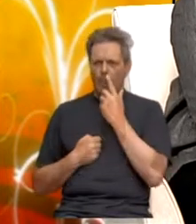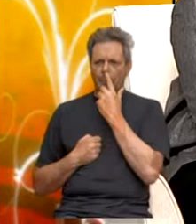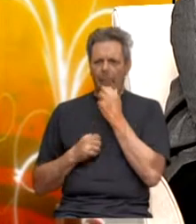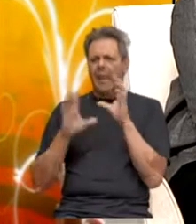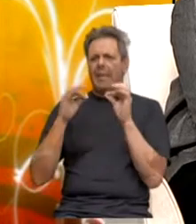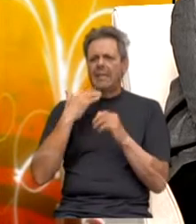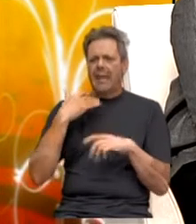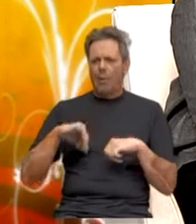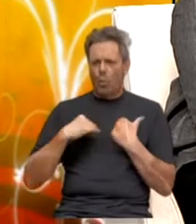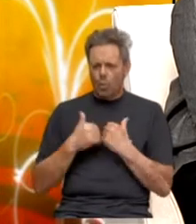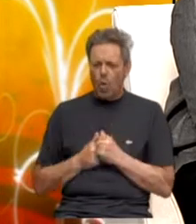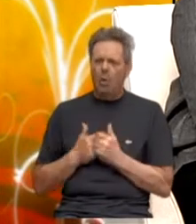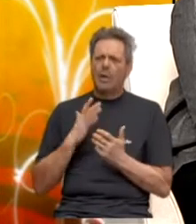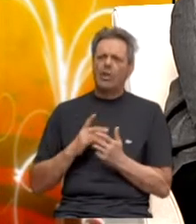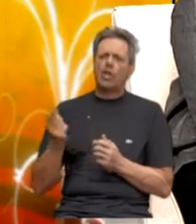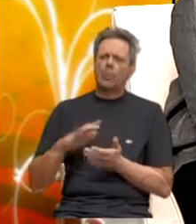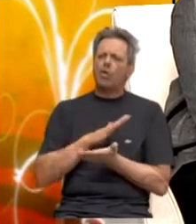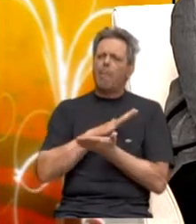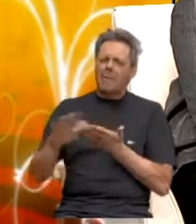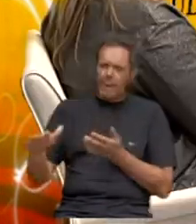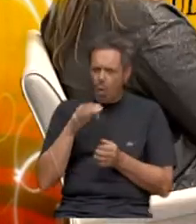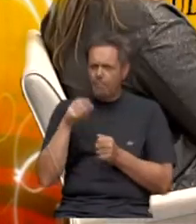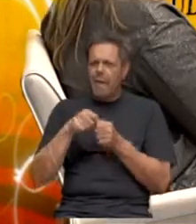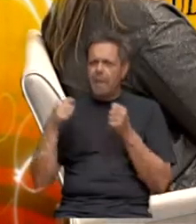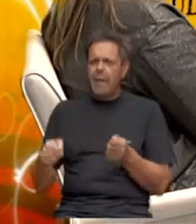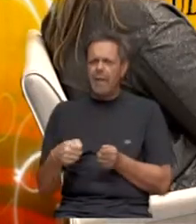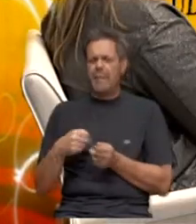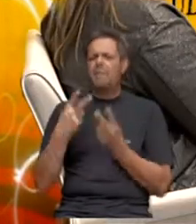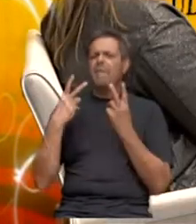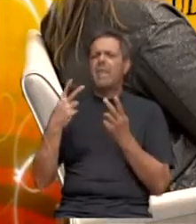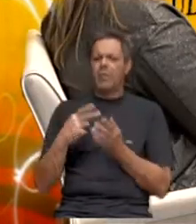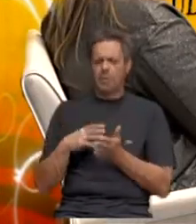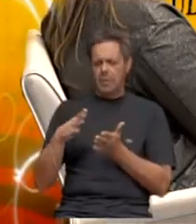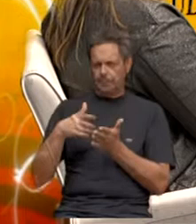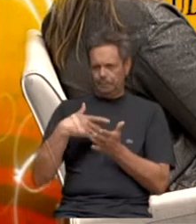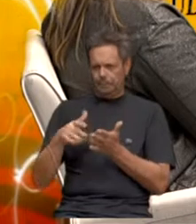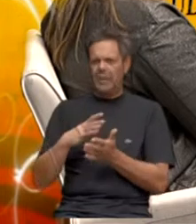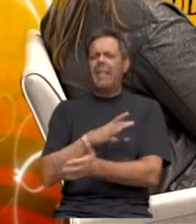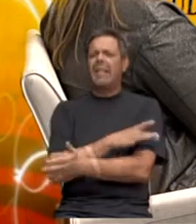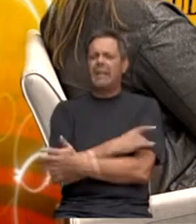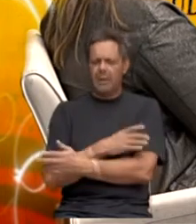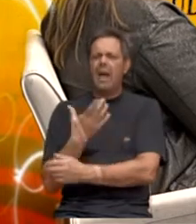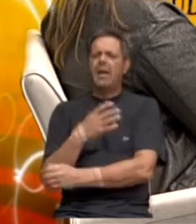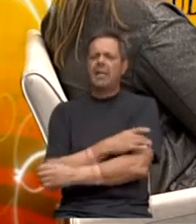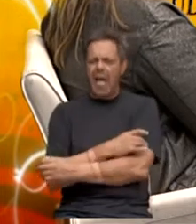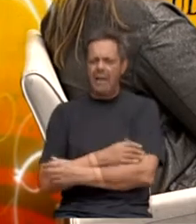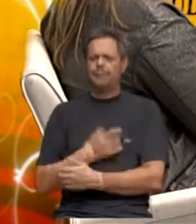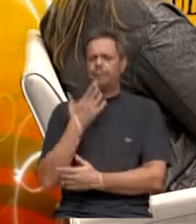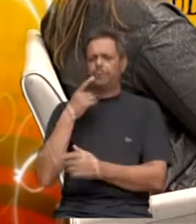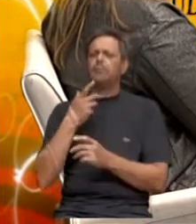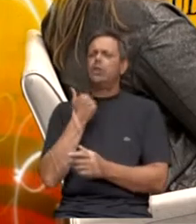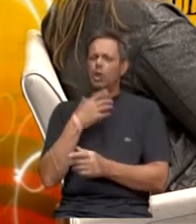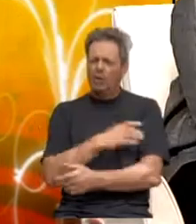u 10 sati građani će moći besplatno izmjeriti vrijednost arterijskog krvnog tlaka, glukoze u krvi